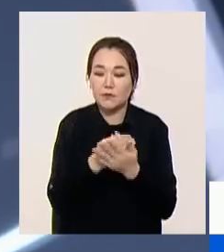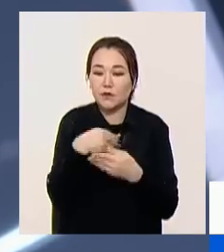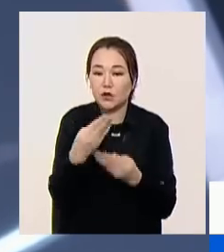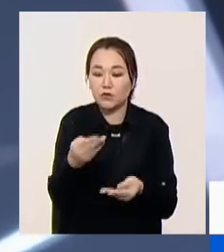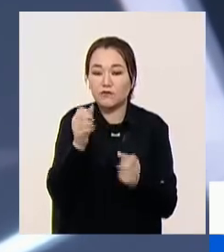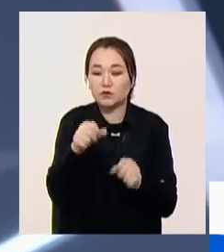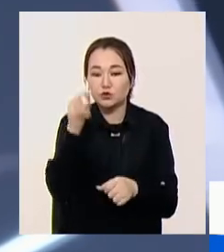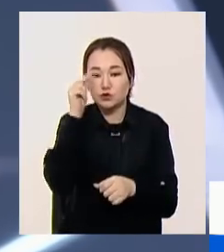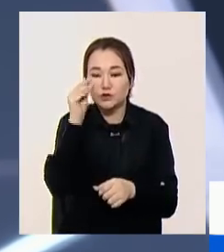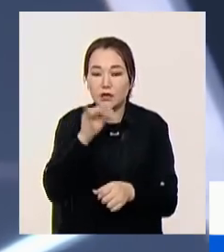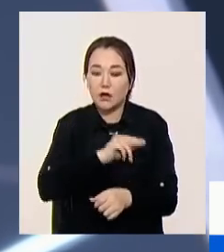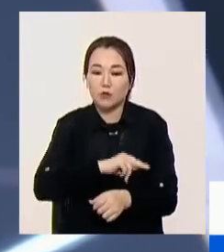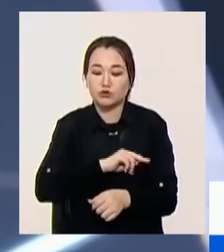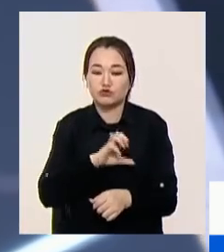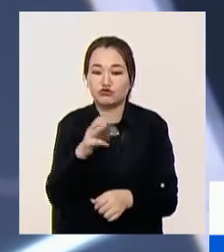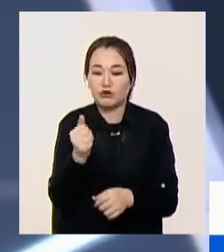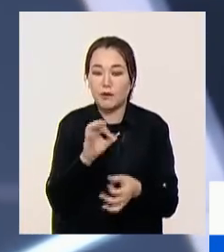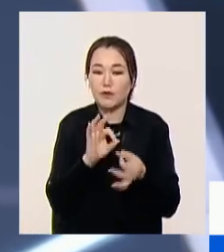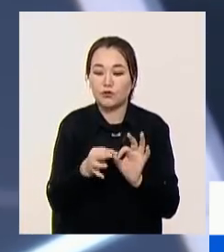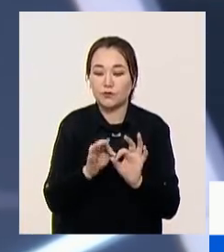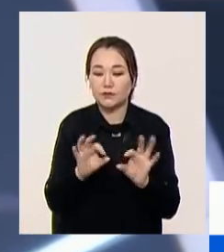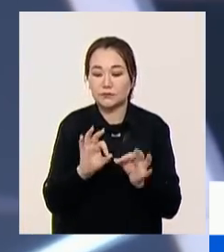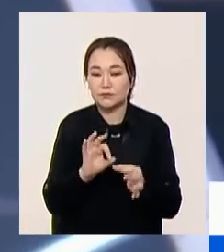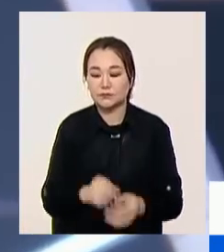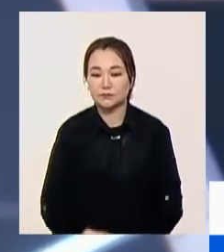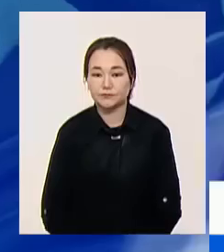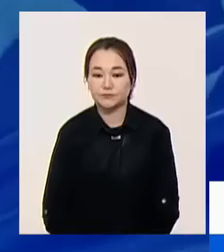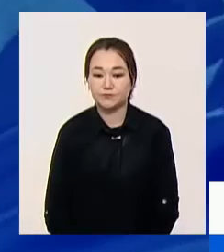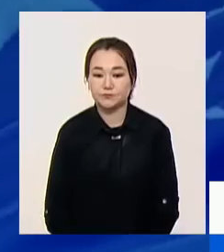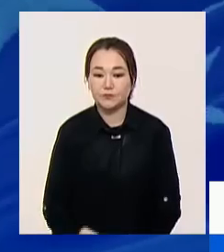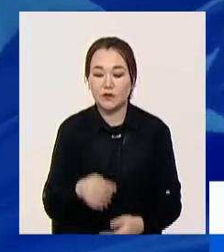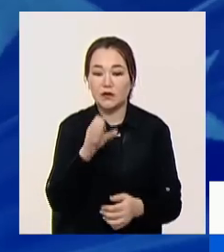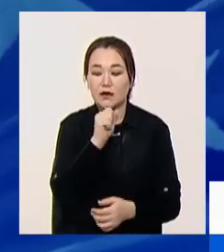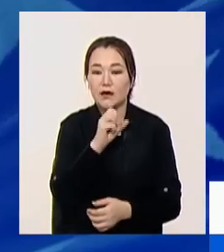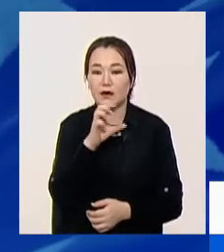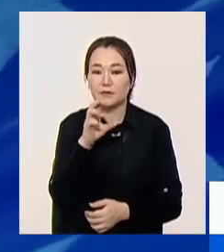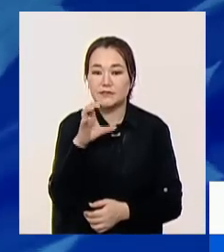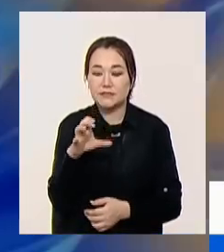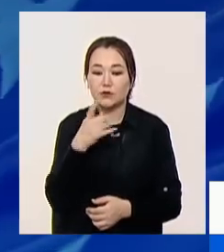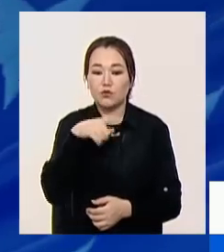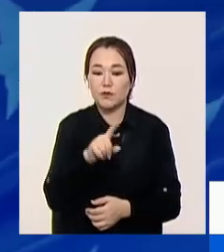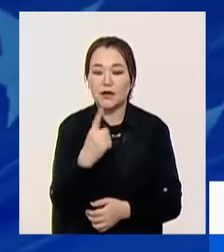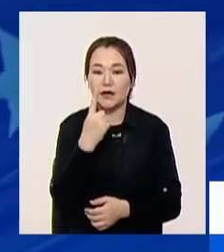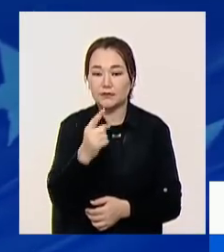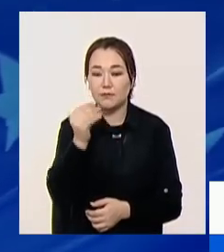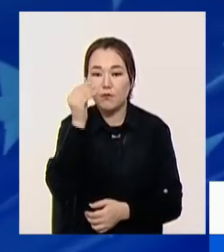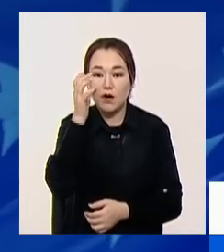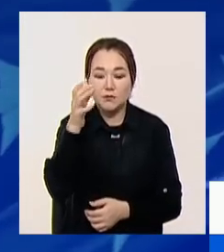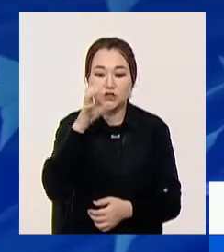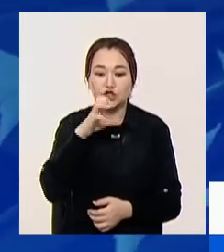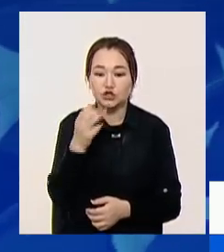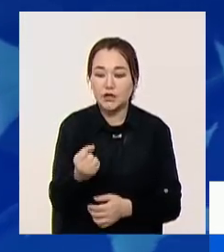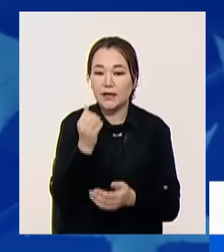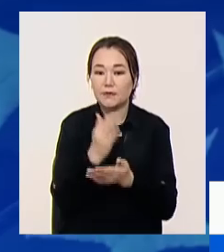учиться и работать в США. С подробностями Жамал Габдуллина. IBC Group номер один по образованию в США,